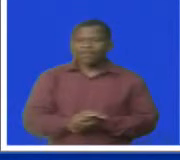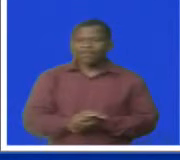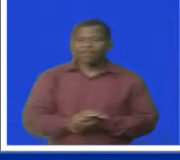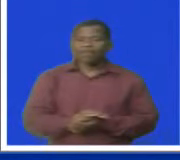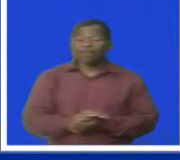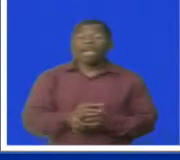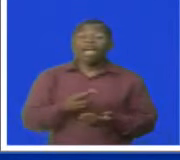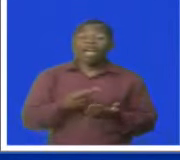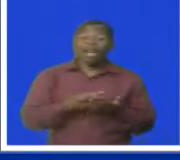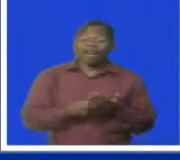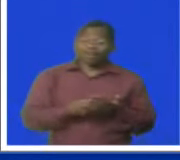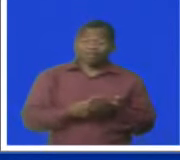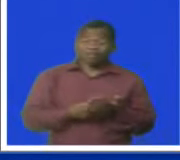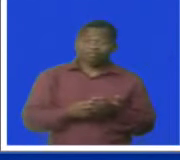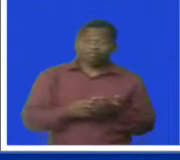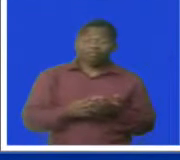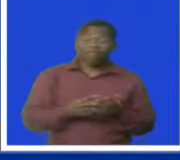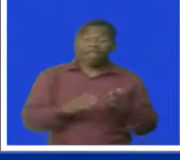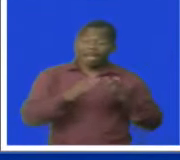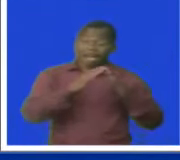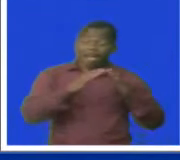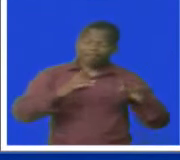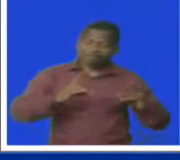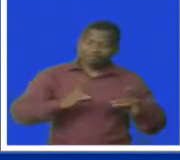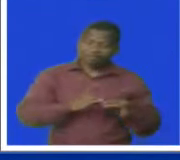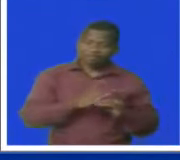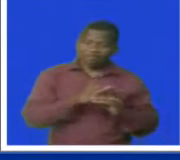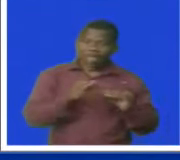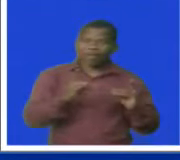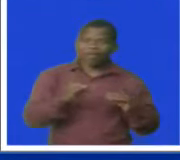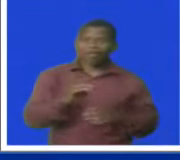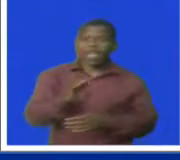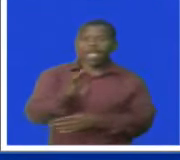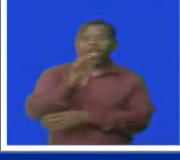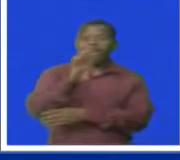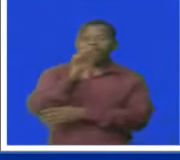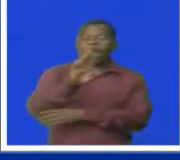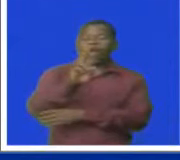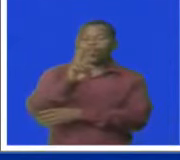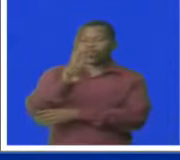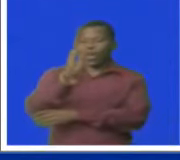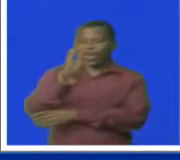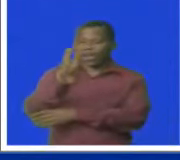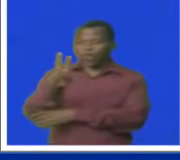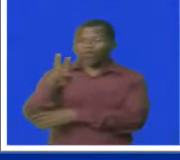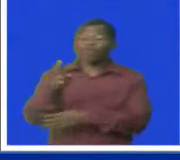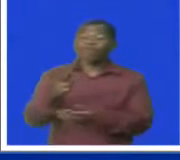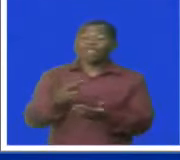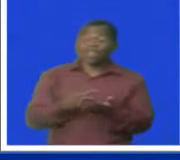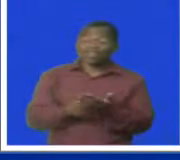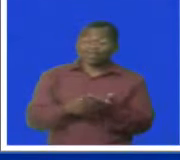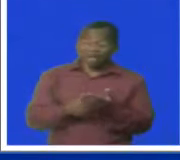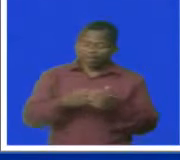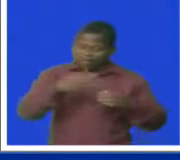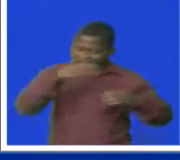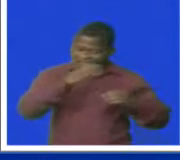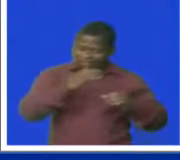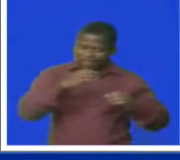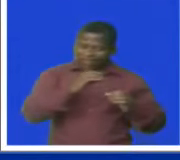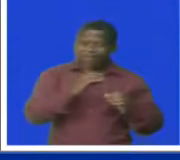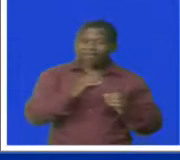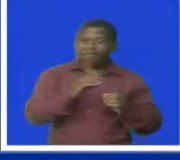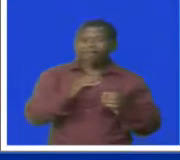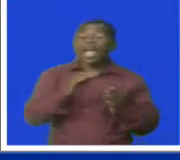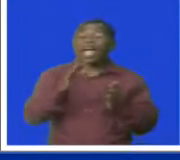kwembiko lokhishwe indvuna yetempilo lizinkosi ingu 422 emiphumela lebuyile lapho ke lengu